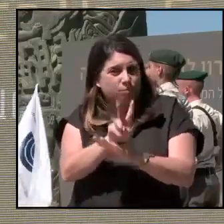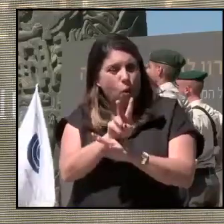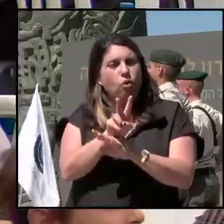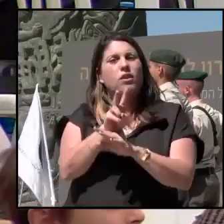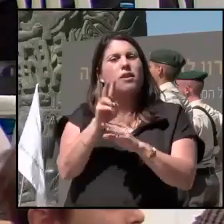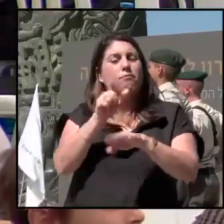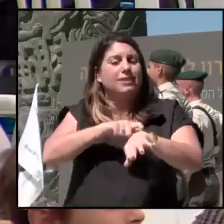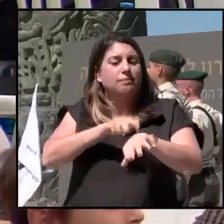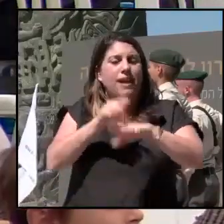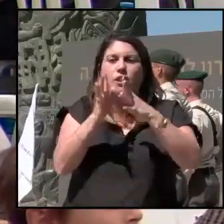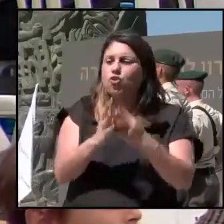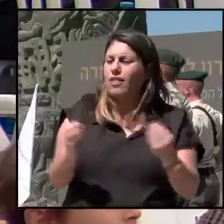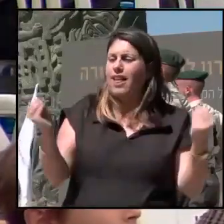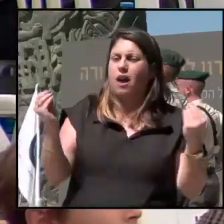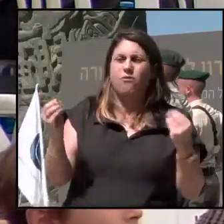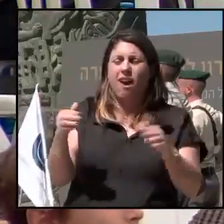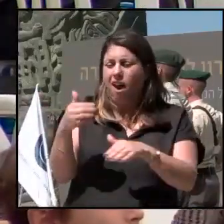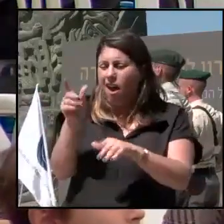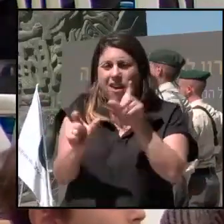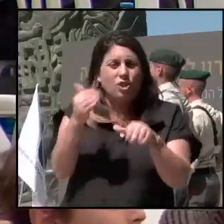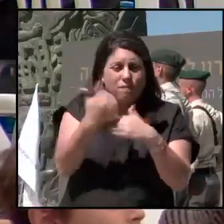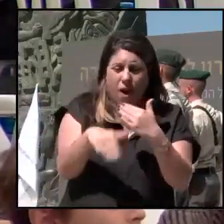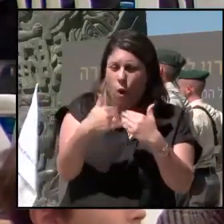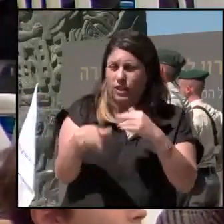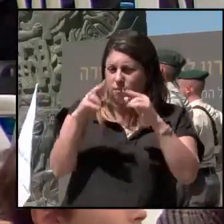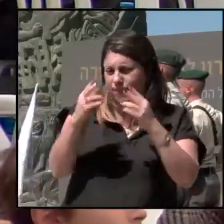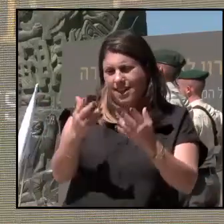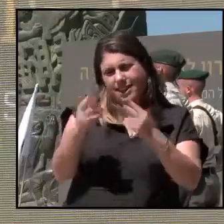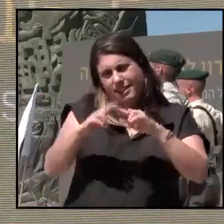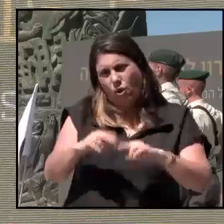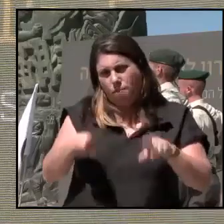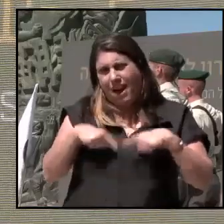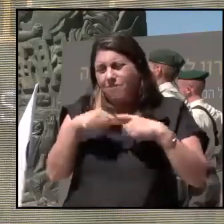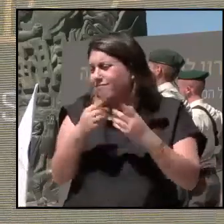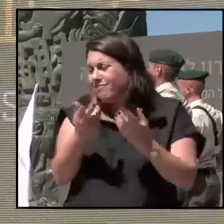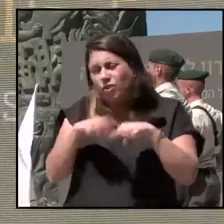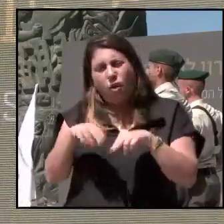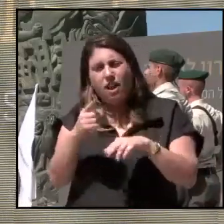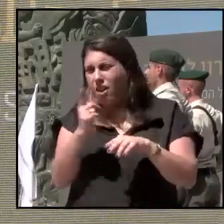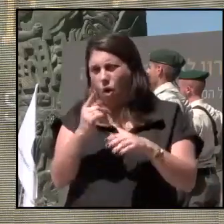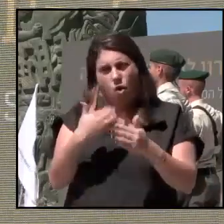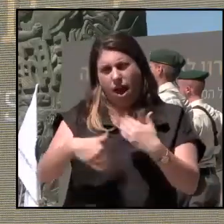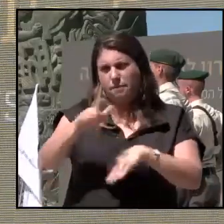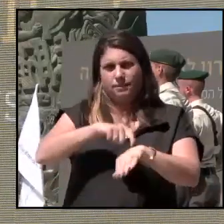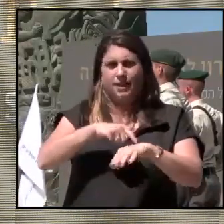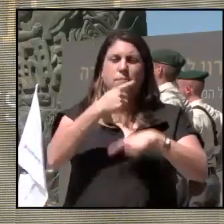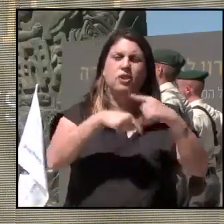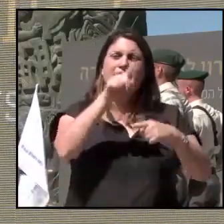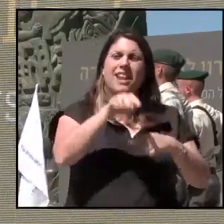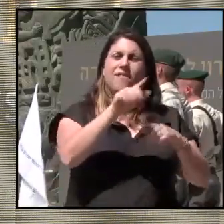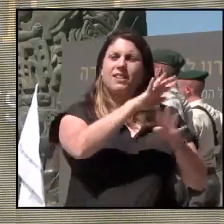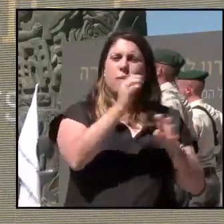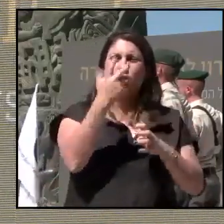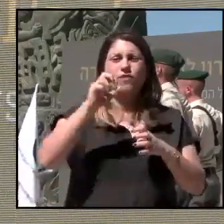שזמן שנעלם, אחרוני הניצולים עדיין איתנו, לא לאורך זמן. משנת 1933, שנת עליית